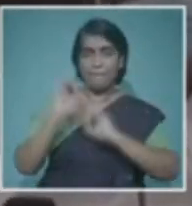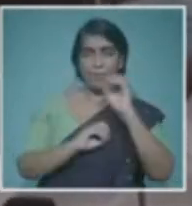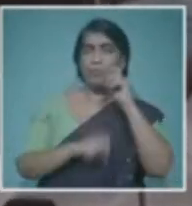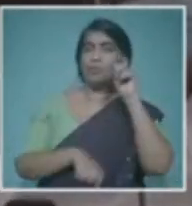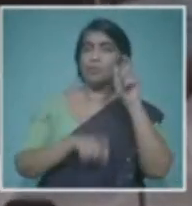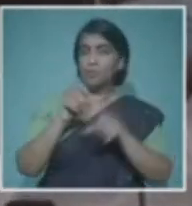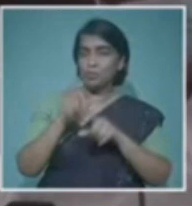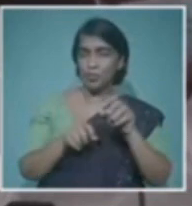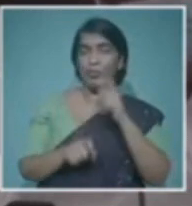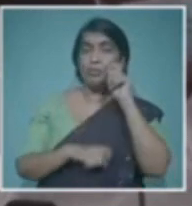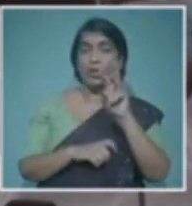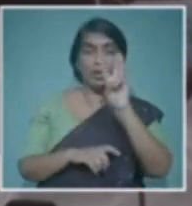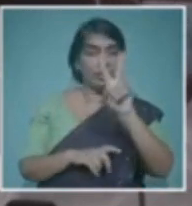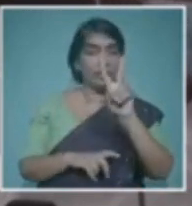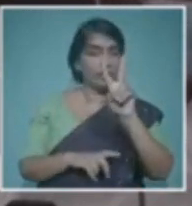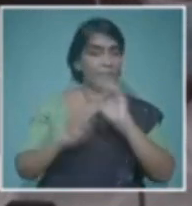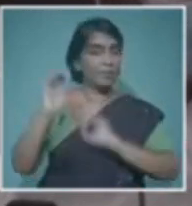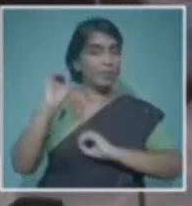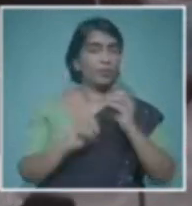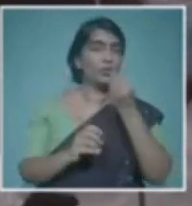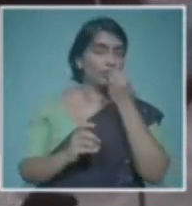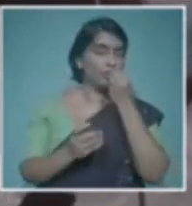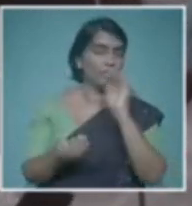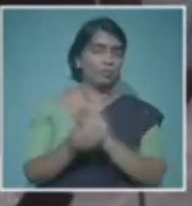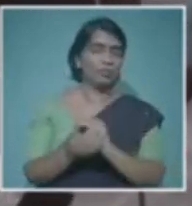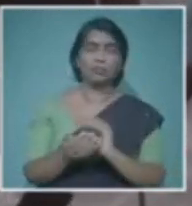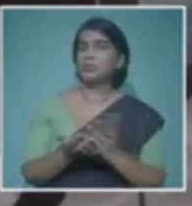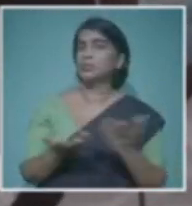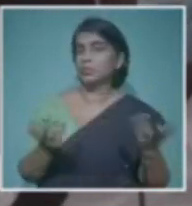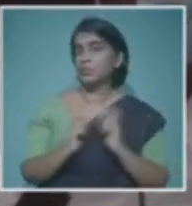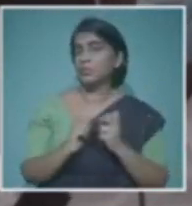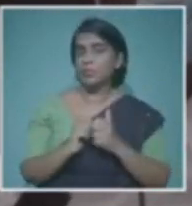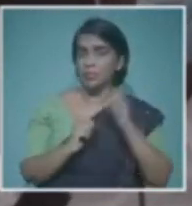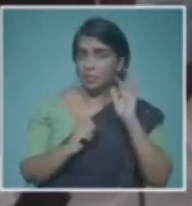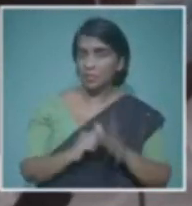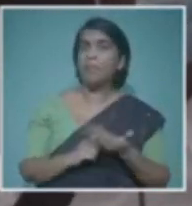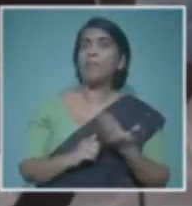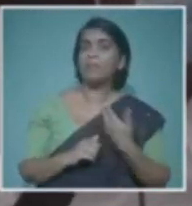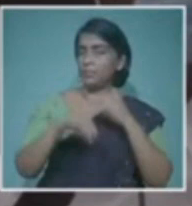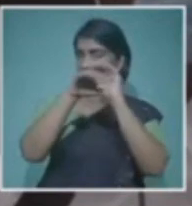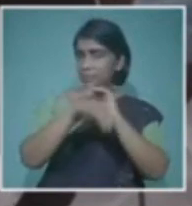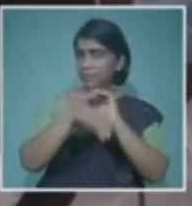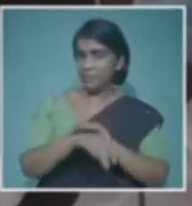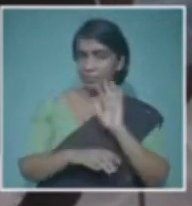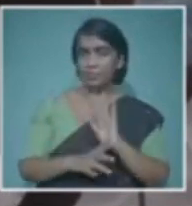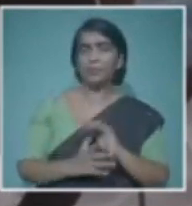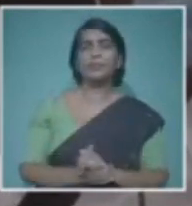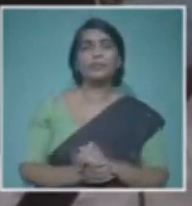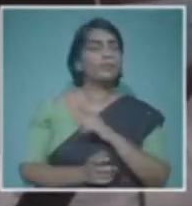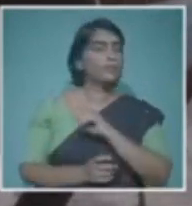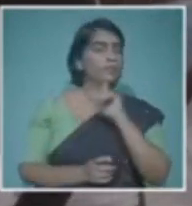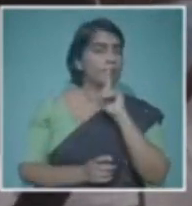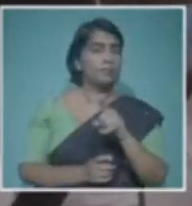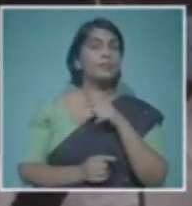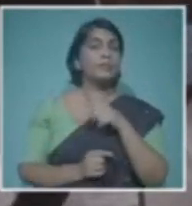132ක් ජනගහනයෙන් 132ක් ආහාර අනාරක්ෂිතභාවයෙන් පෙළෙන බව හඳුන්වා දීලා